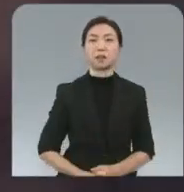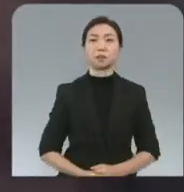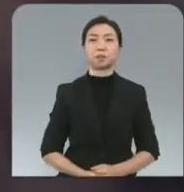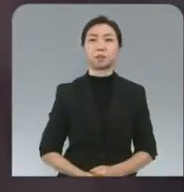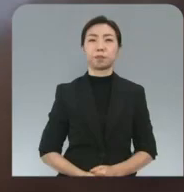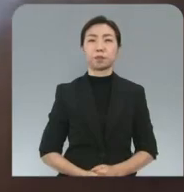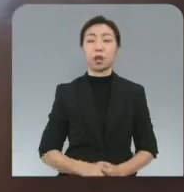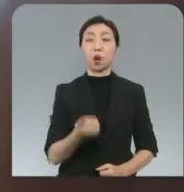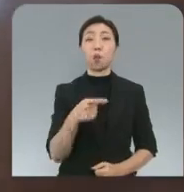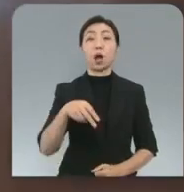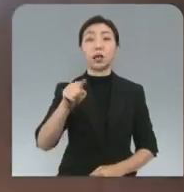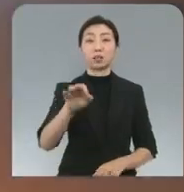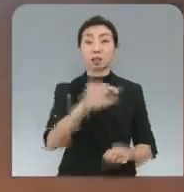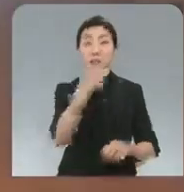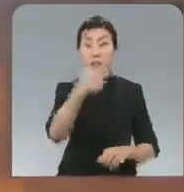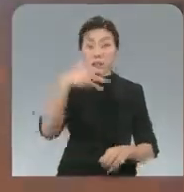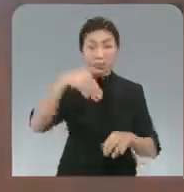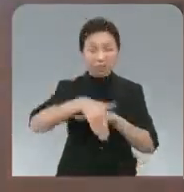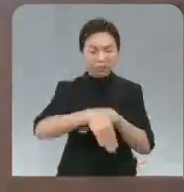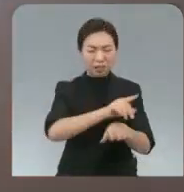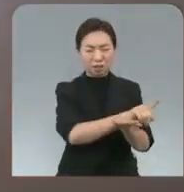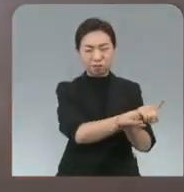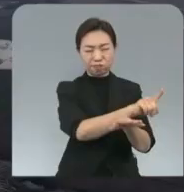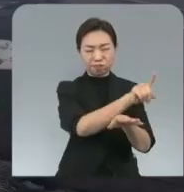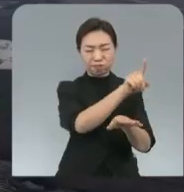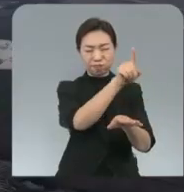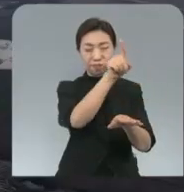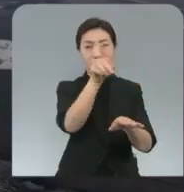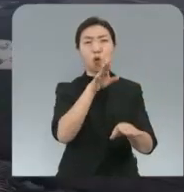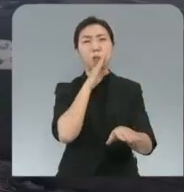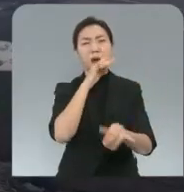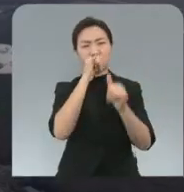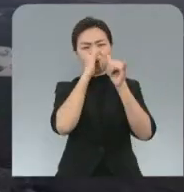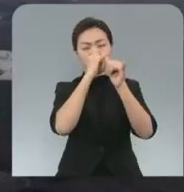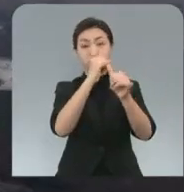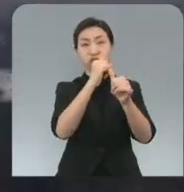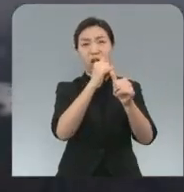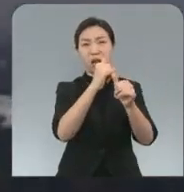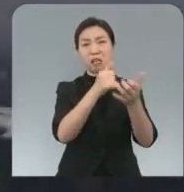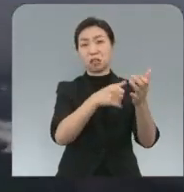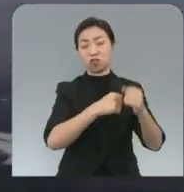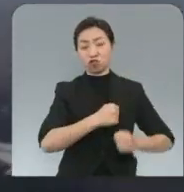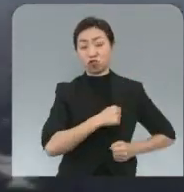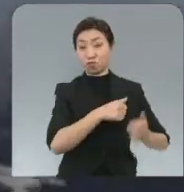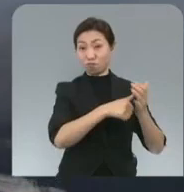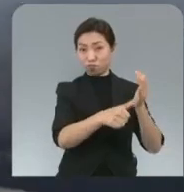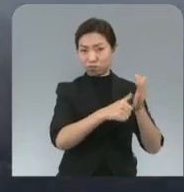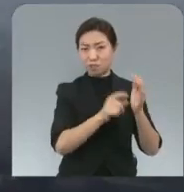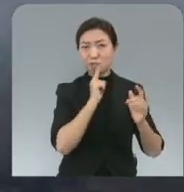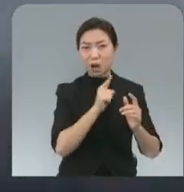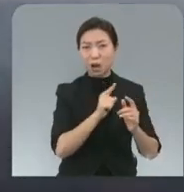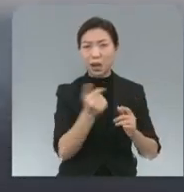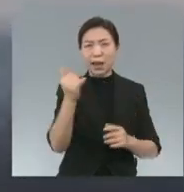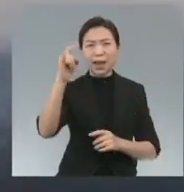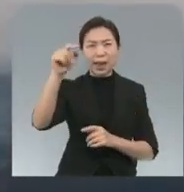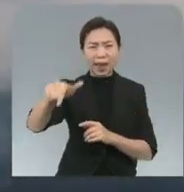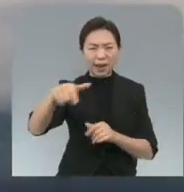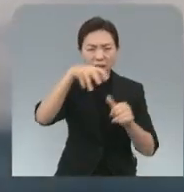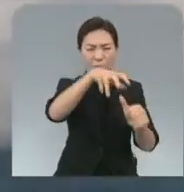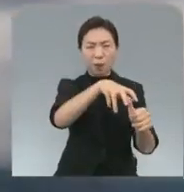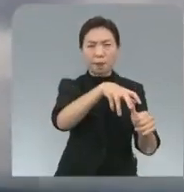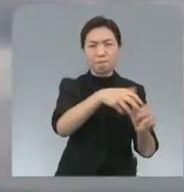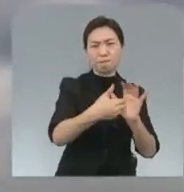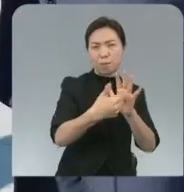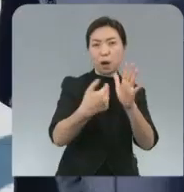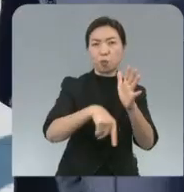2人目の娘キムジュエさんも参加しました娘の初公開の際専門家は核